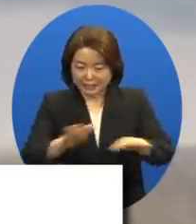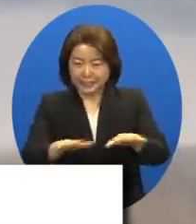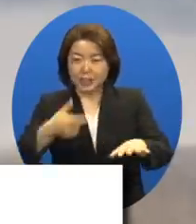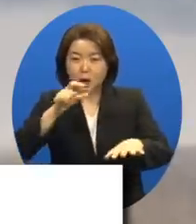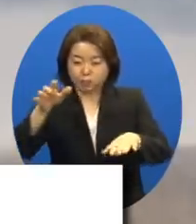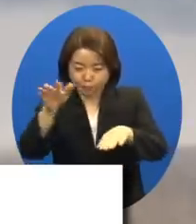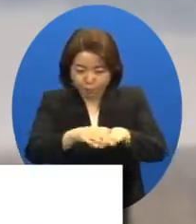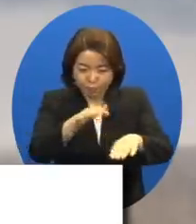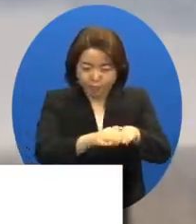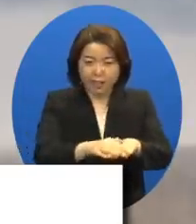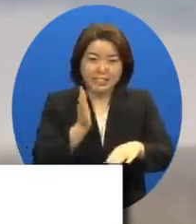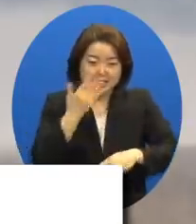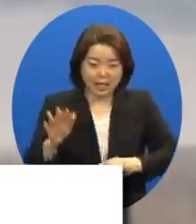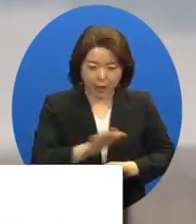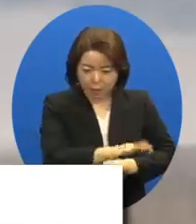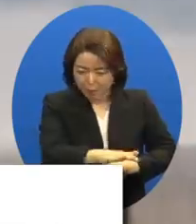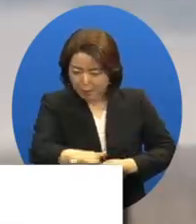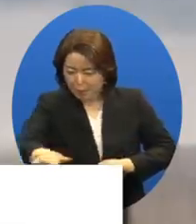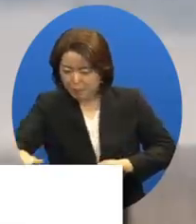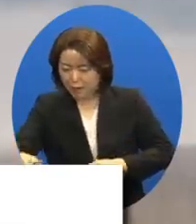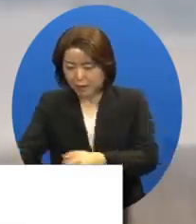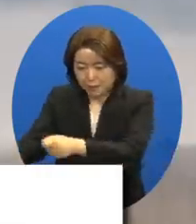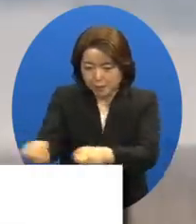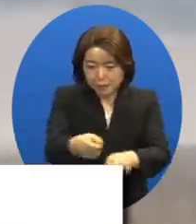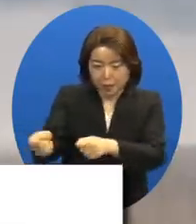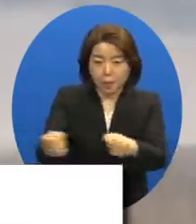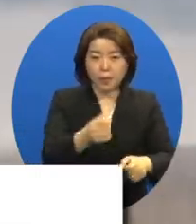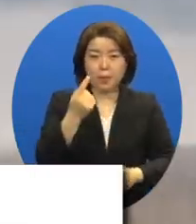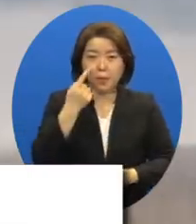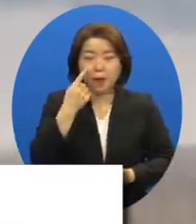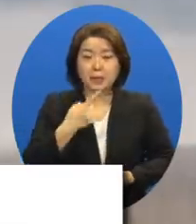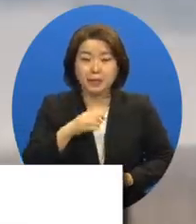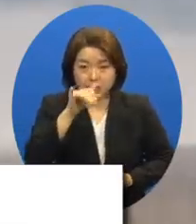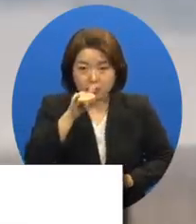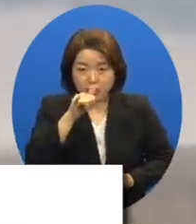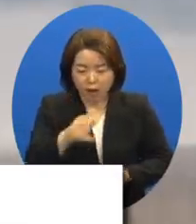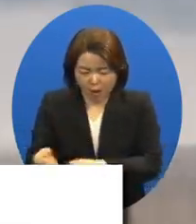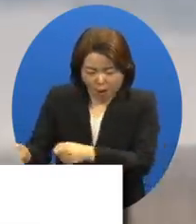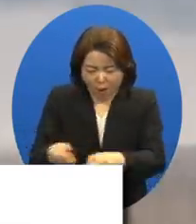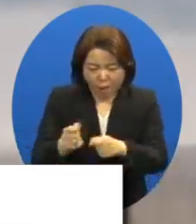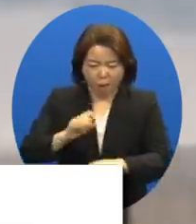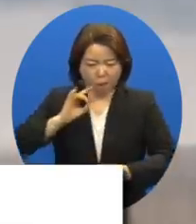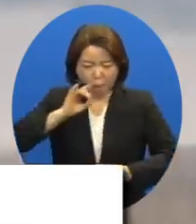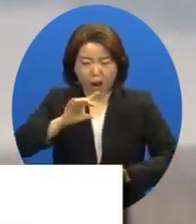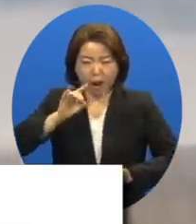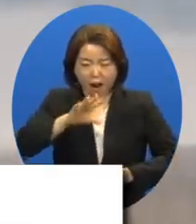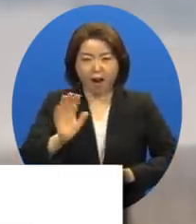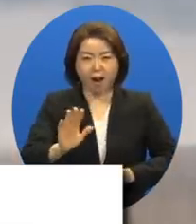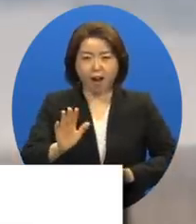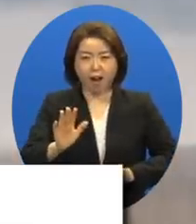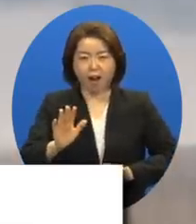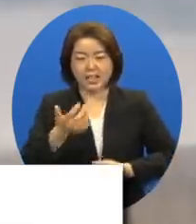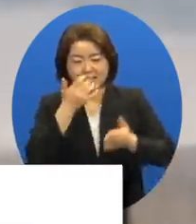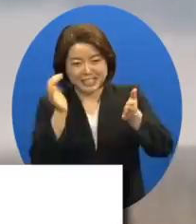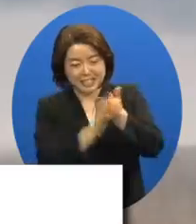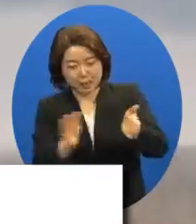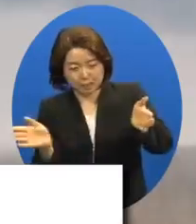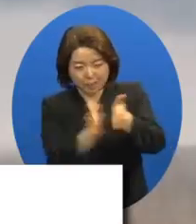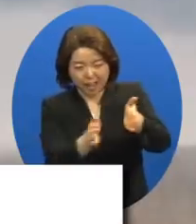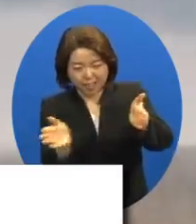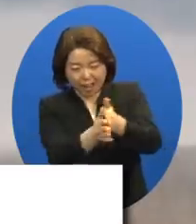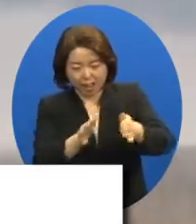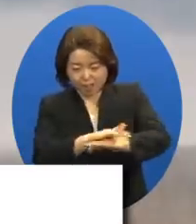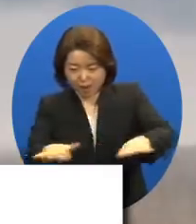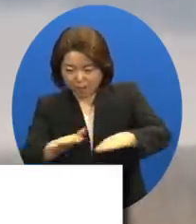한번 비지를 해 본 적이 있습니까 정말 안 떨어집니다 젖은 낙엽 담벼락에 붙어 있고 길바닥에